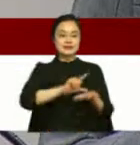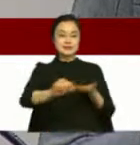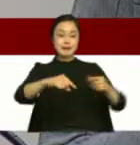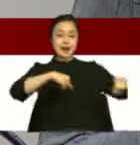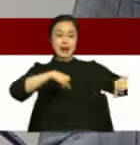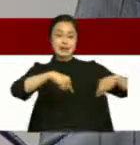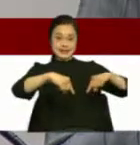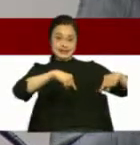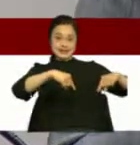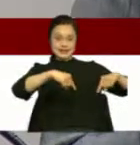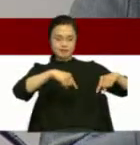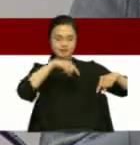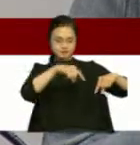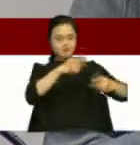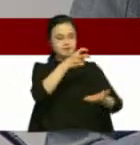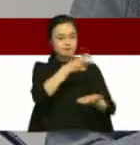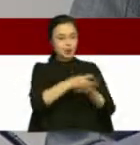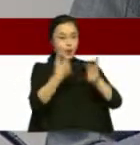지방자치의 확립과